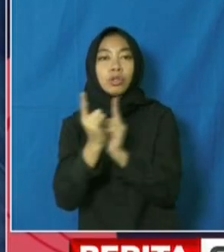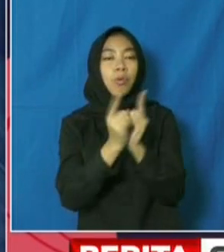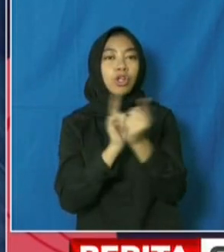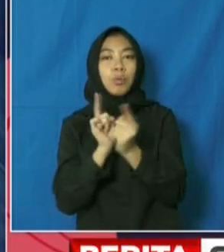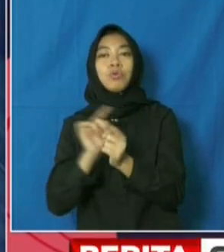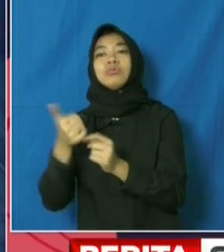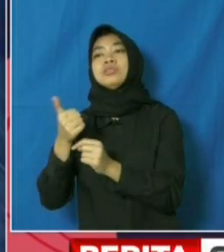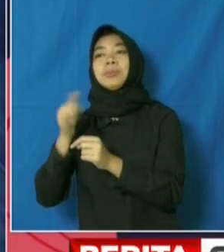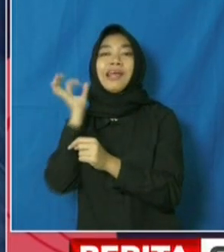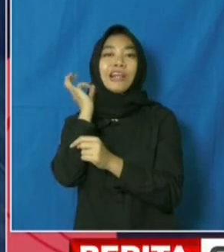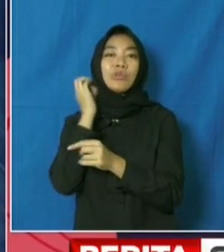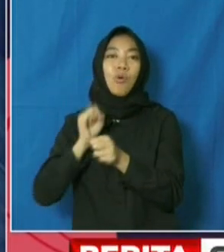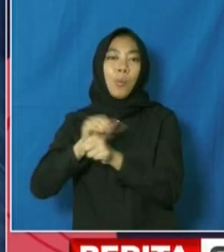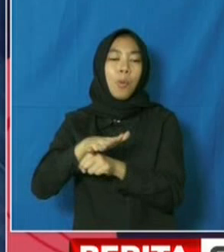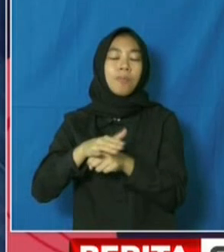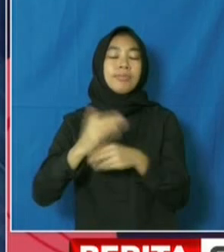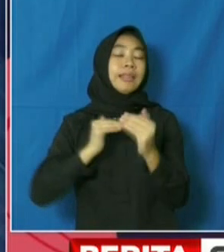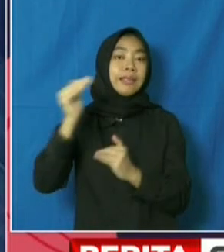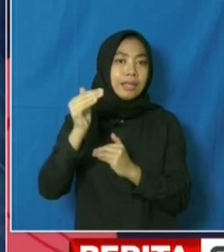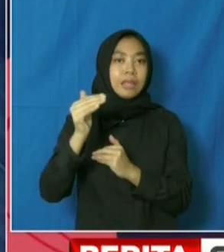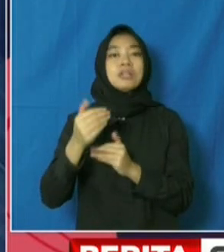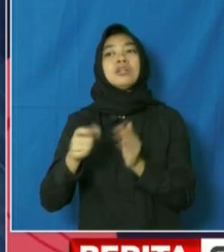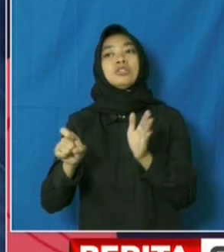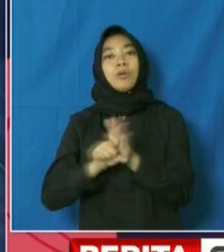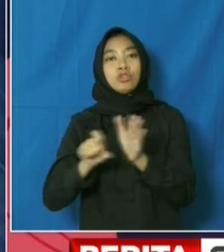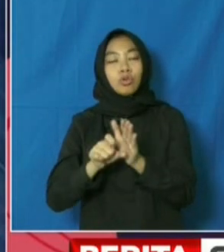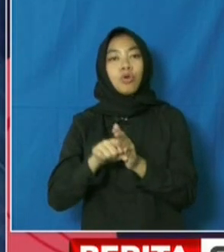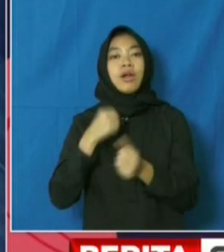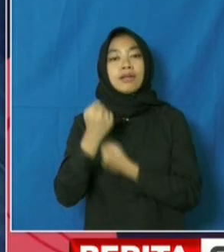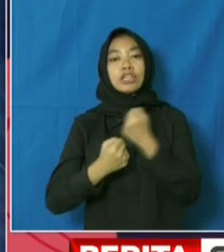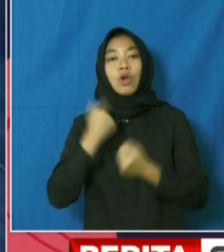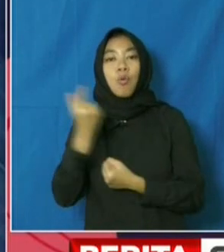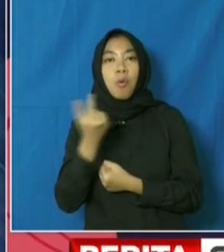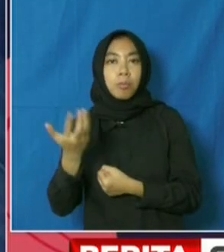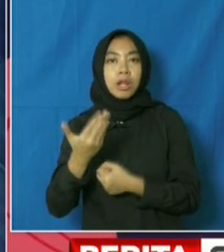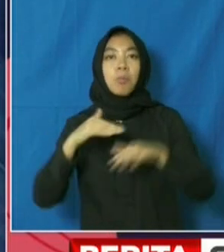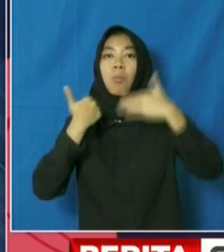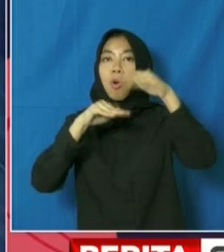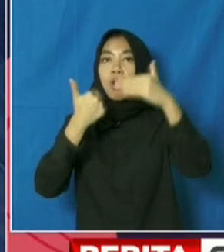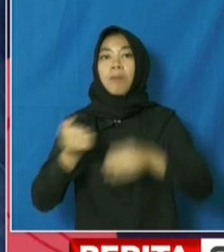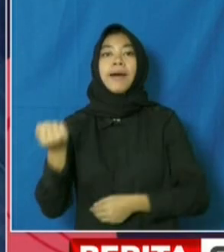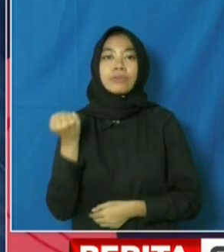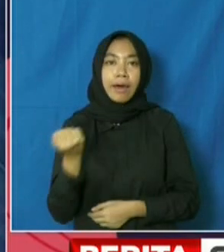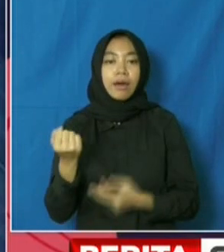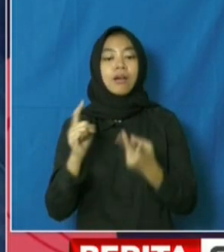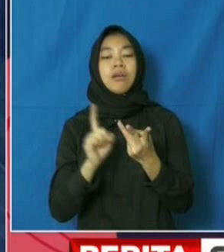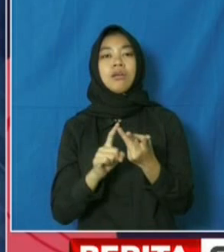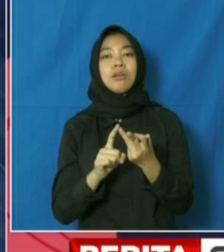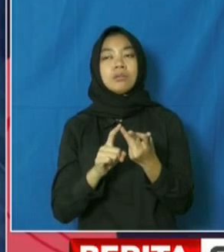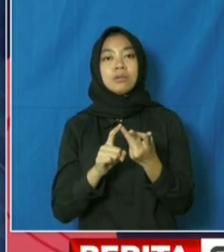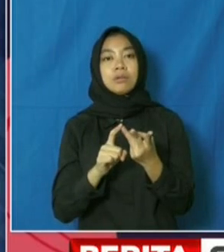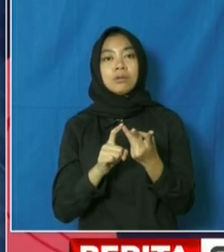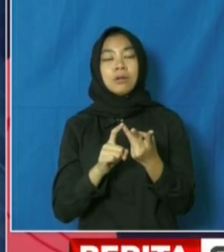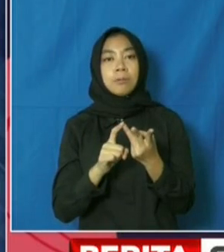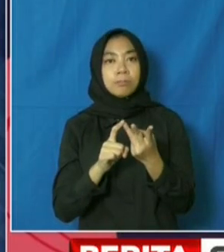secara lebih luas kegiatan publik di mal di pasar kemudian